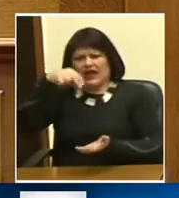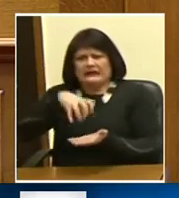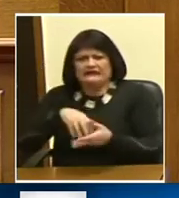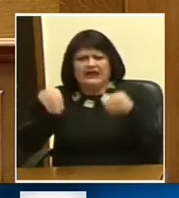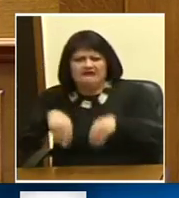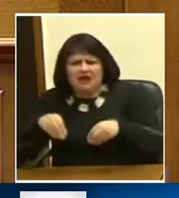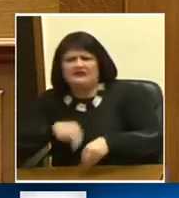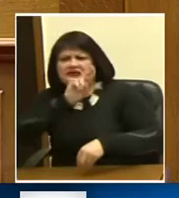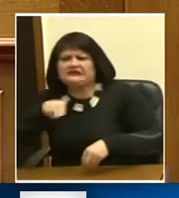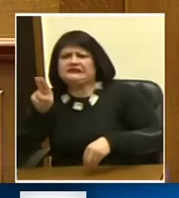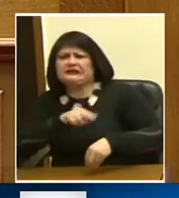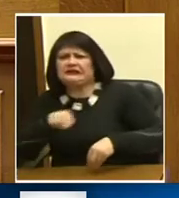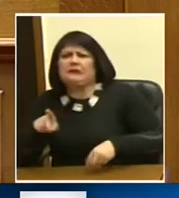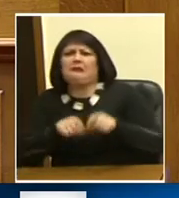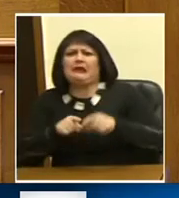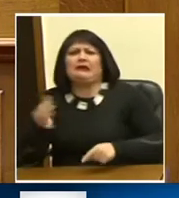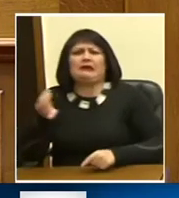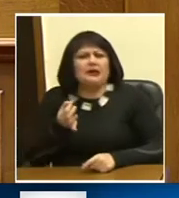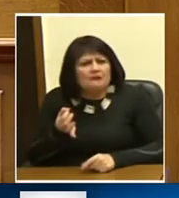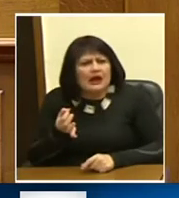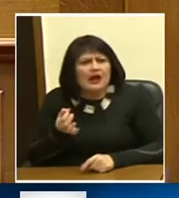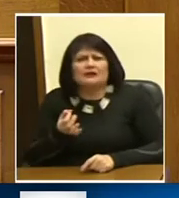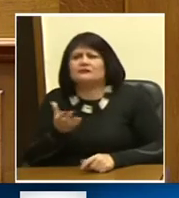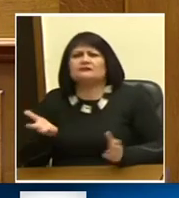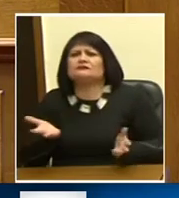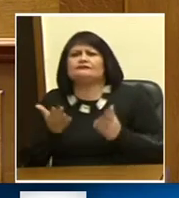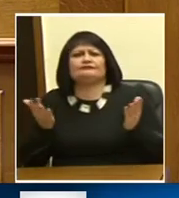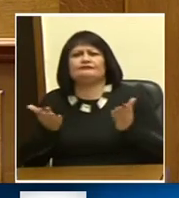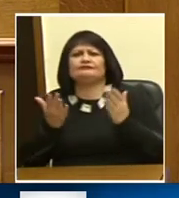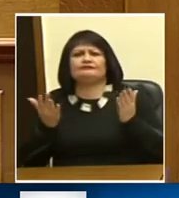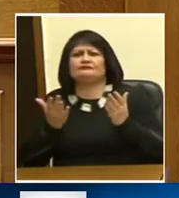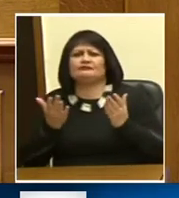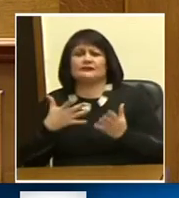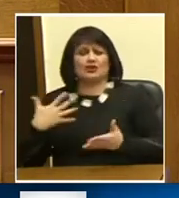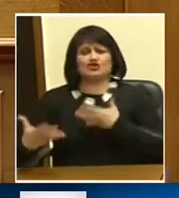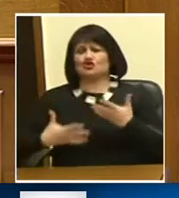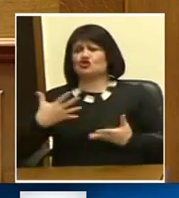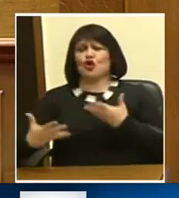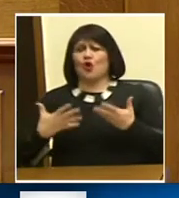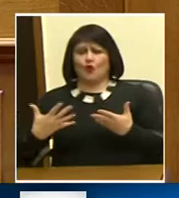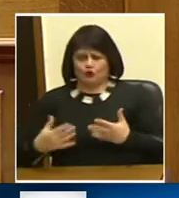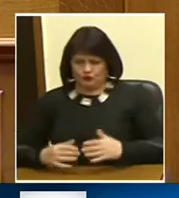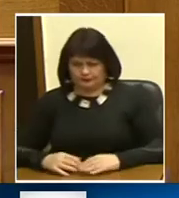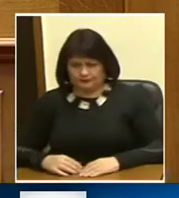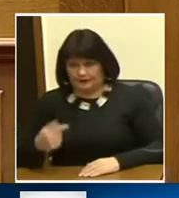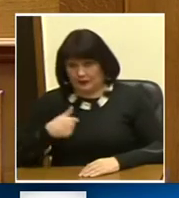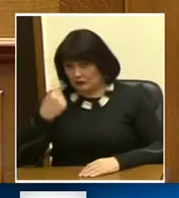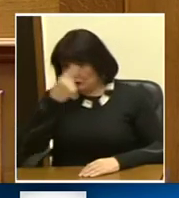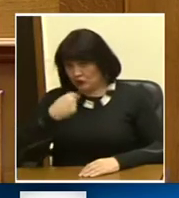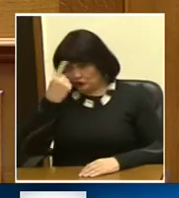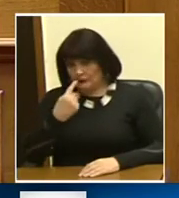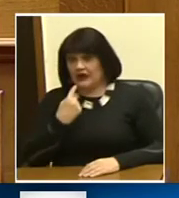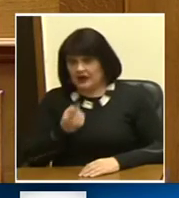τι, και άλλοι έσπευσαν να κάνουν άλλα σοου με αυτό το άρθρο. Για μένα προσωπικά έπρεπε